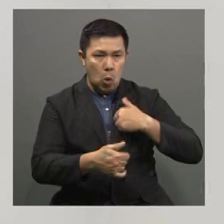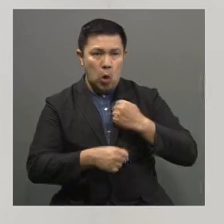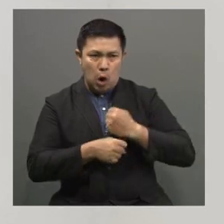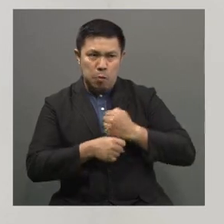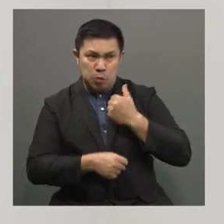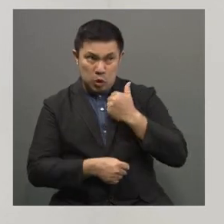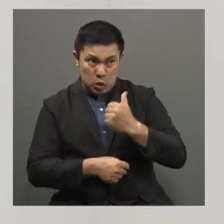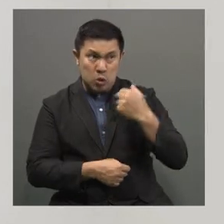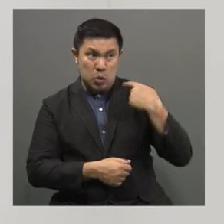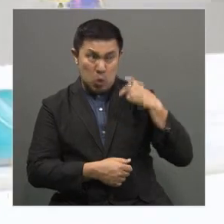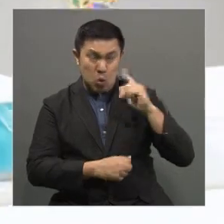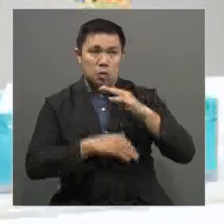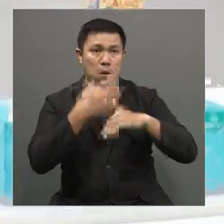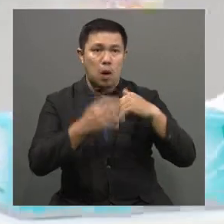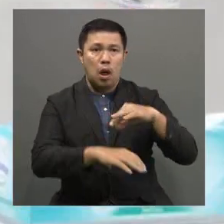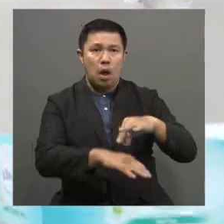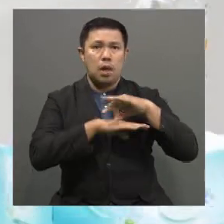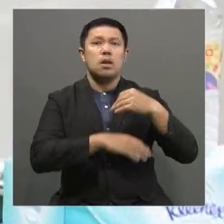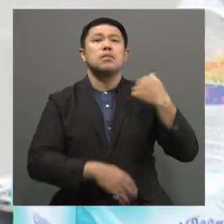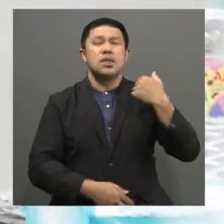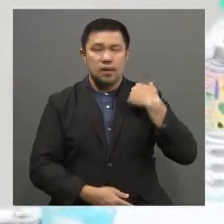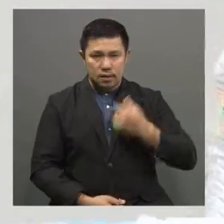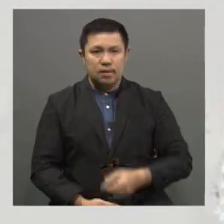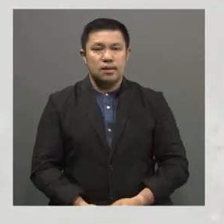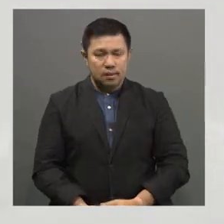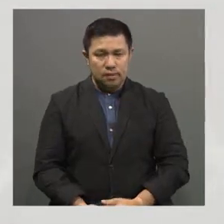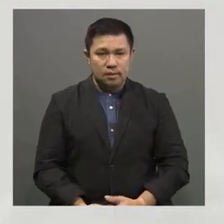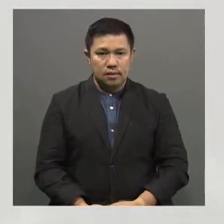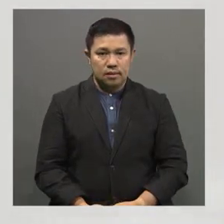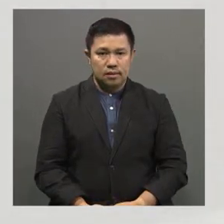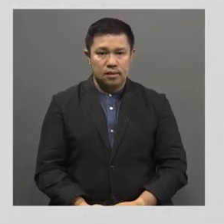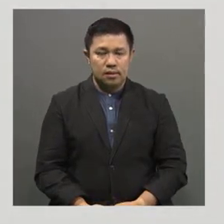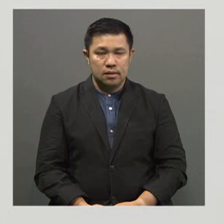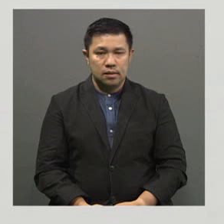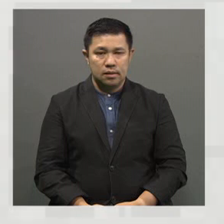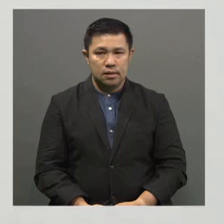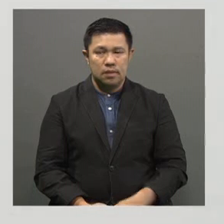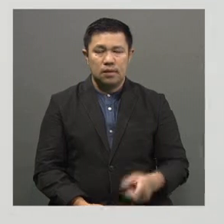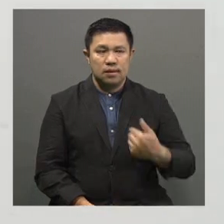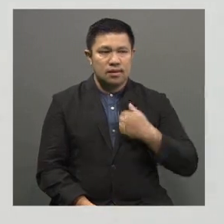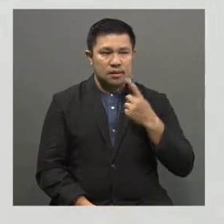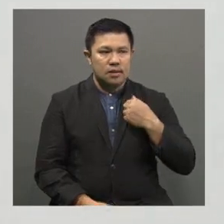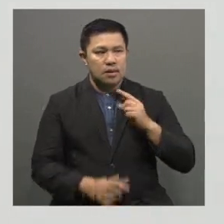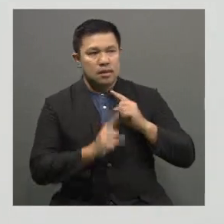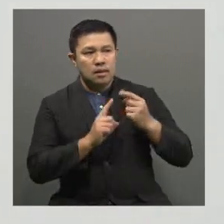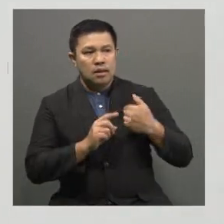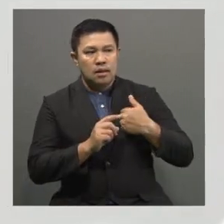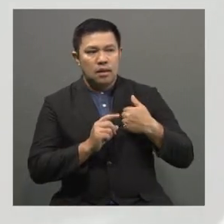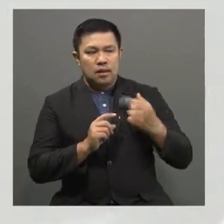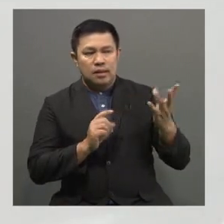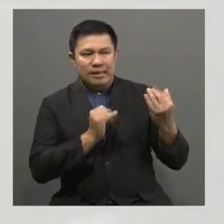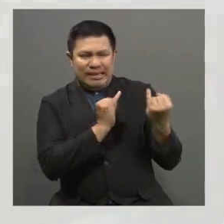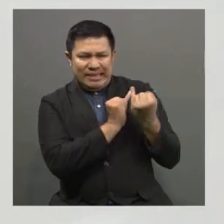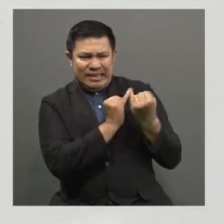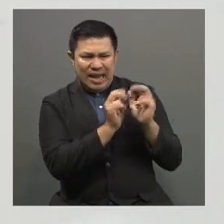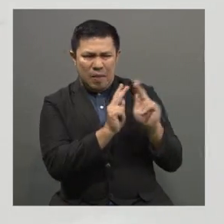ดีให้แผ่นดินนอกจากนี้นะคะยังปฏิเสธกระแสข่าวเรื่องความสนิทสนมกับกรรมการปปชบาง